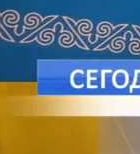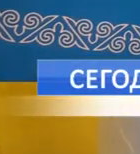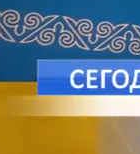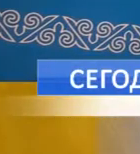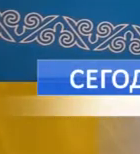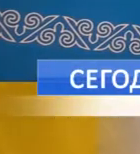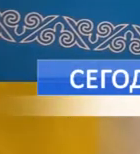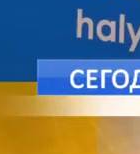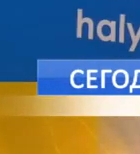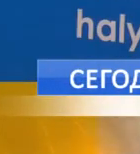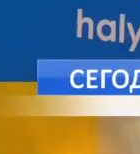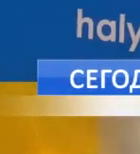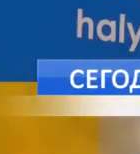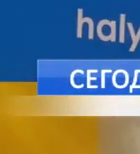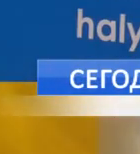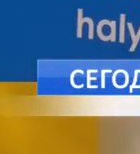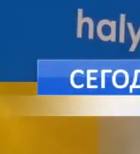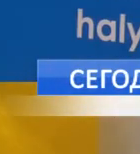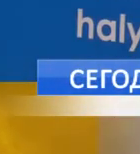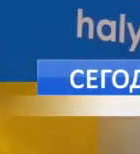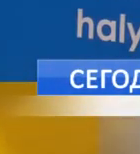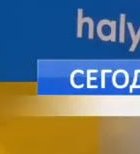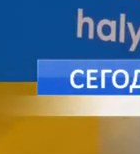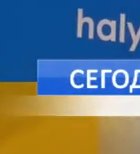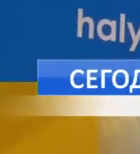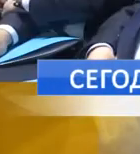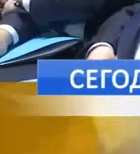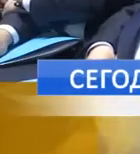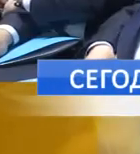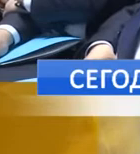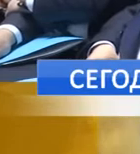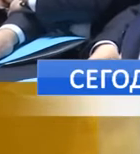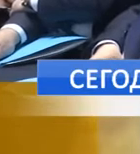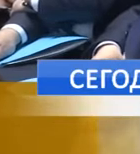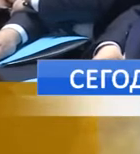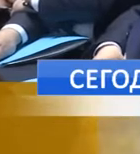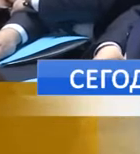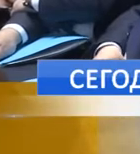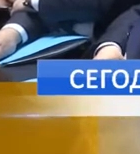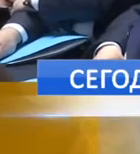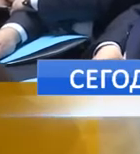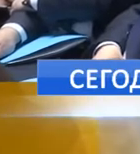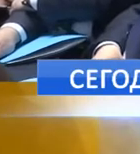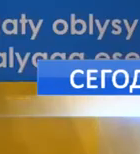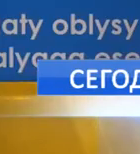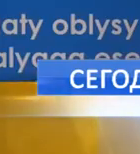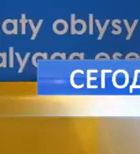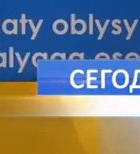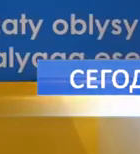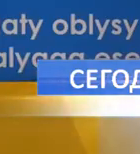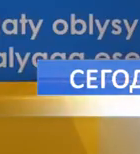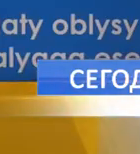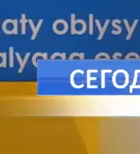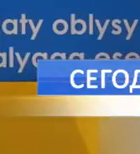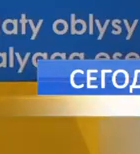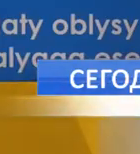Что было и что еще будет? Аким Алматинской области отчитался перед населением о проделанной за прошлый год работе и поделился